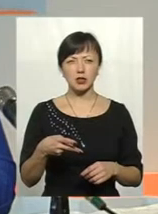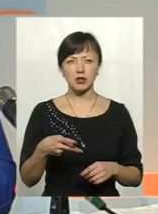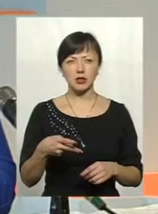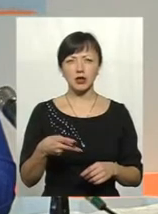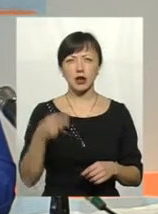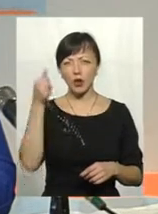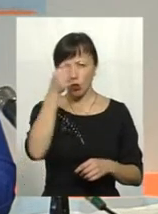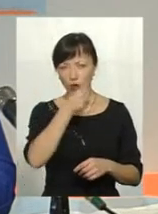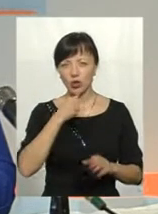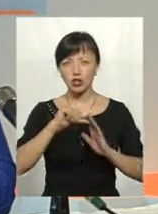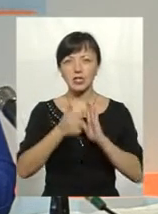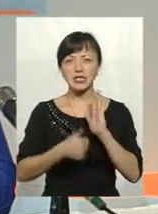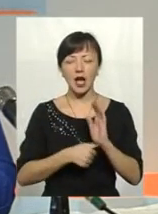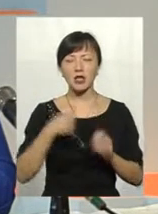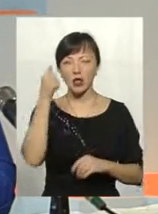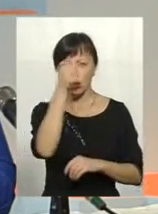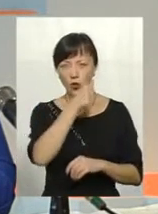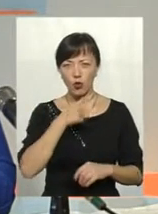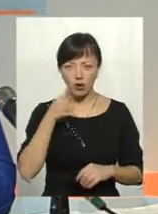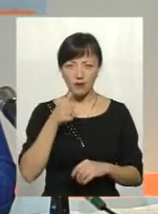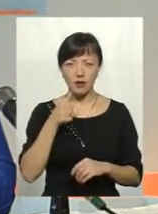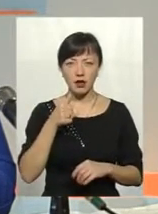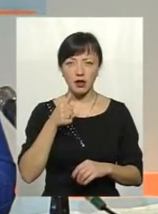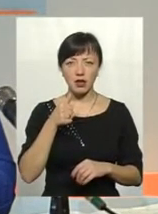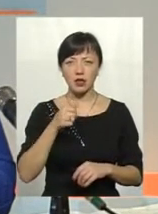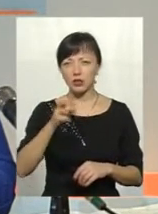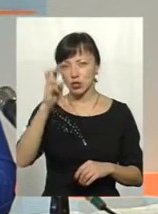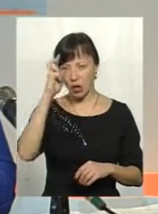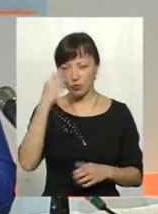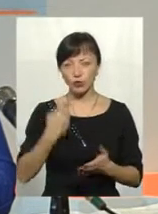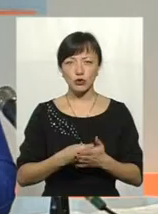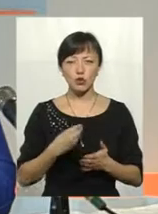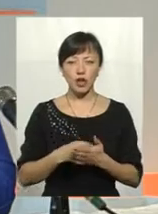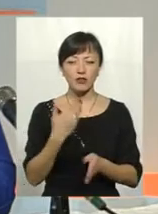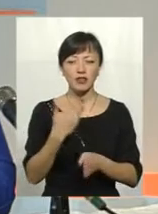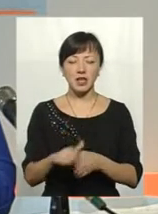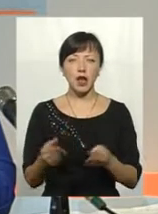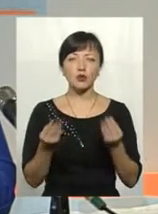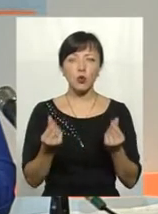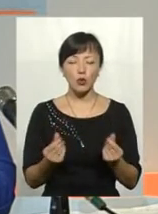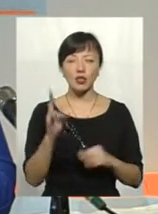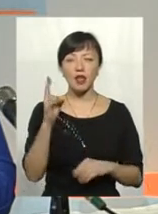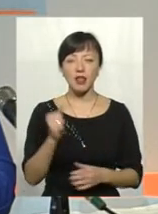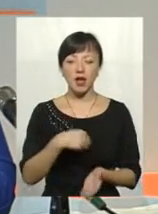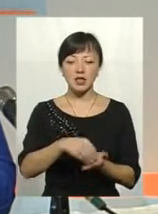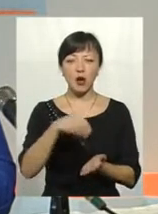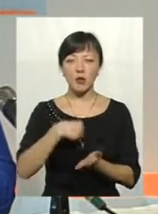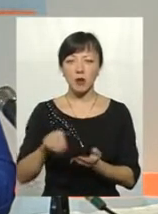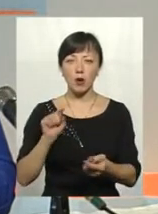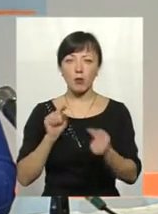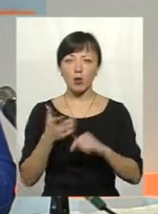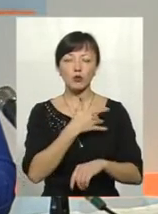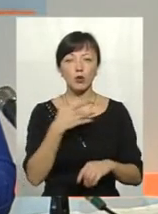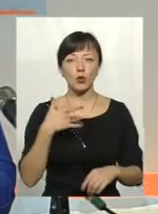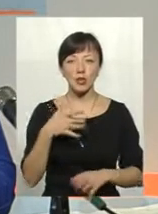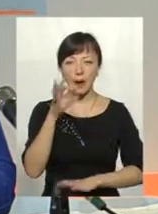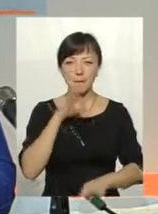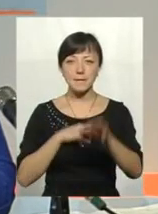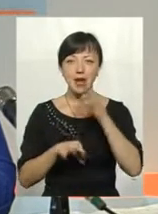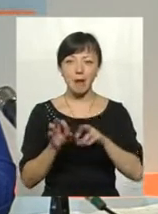з 2000 року, вже 16 років, з державного бюджету виділяються кошти на закупівлю протитуберкульозних